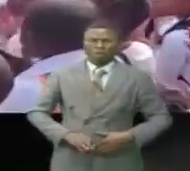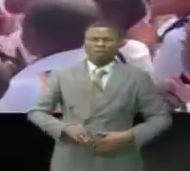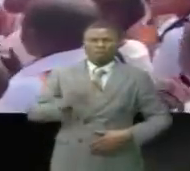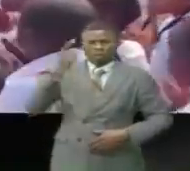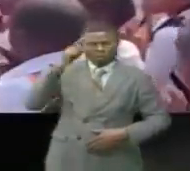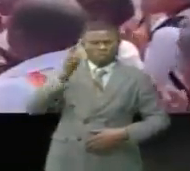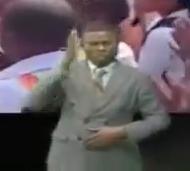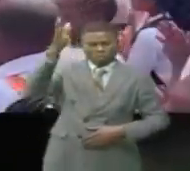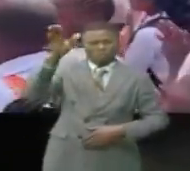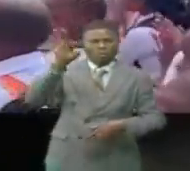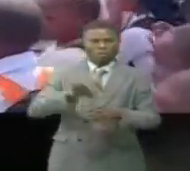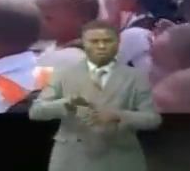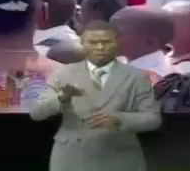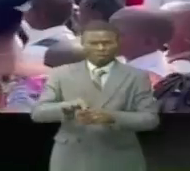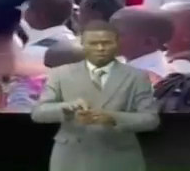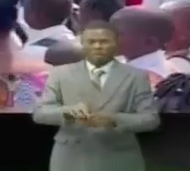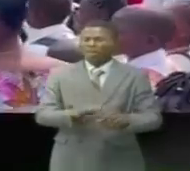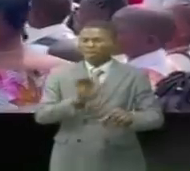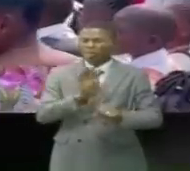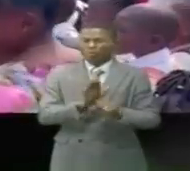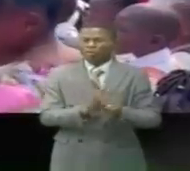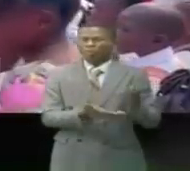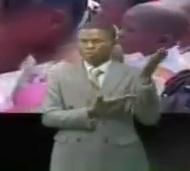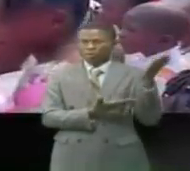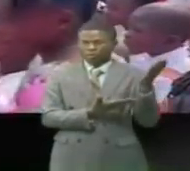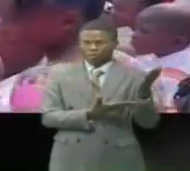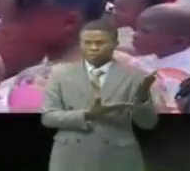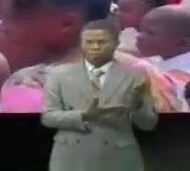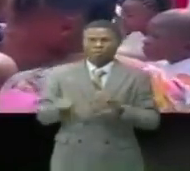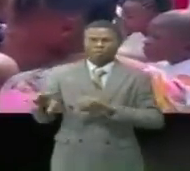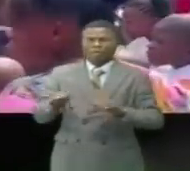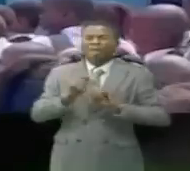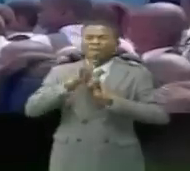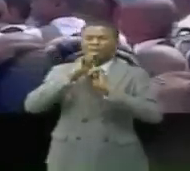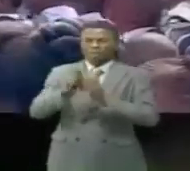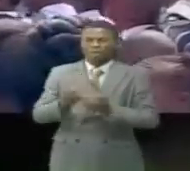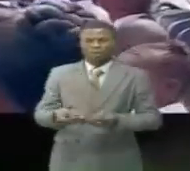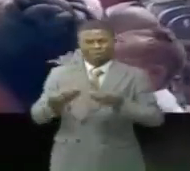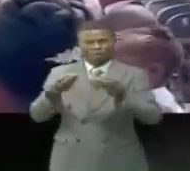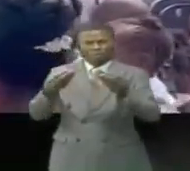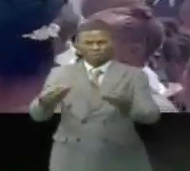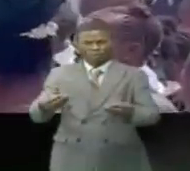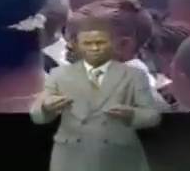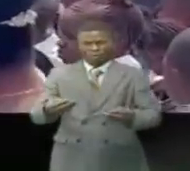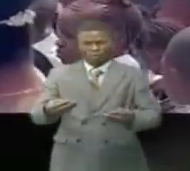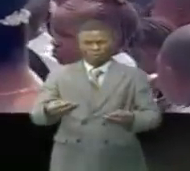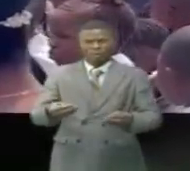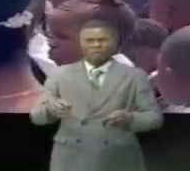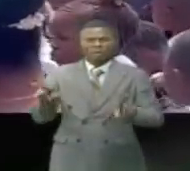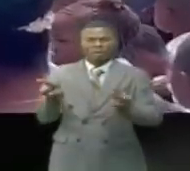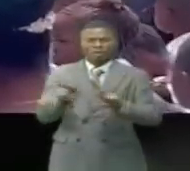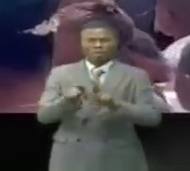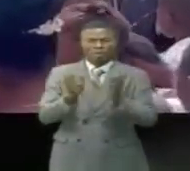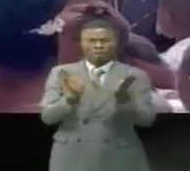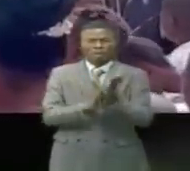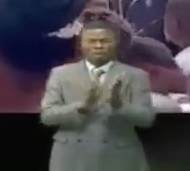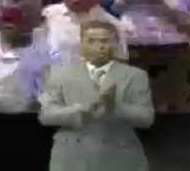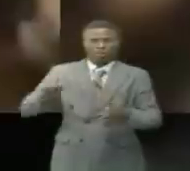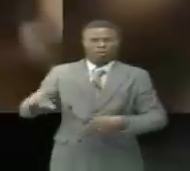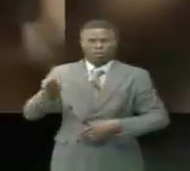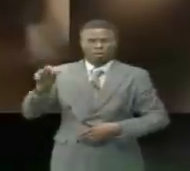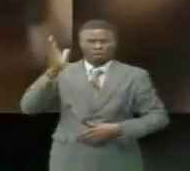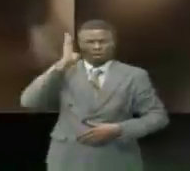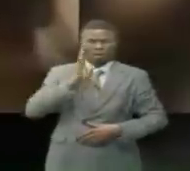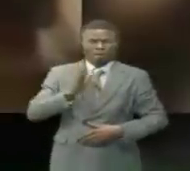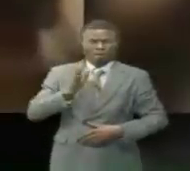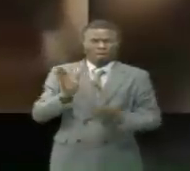toutes circonstances étant une nécessité. Quelques actes de bienfaisance ont été posés comme au collège Saint-Jean-Paul Ier de la commune